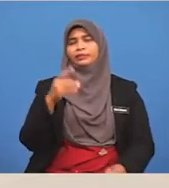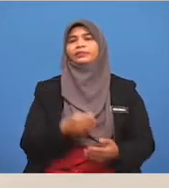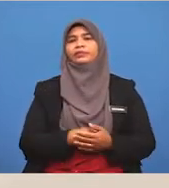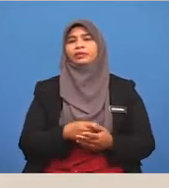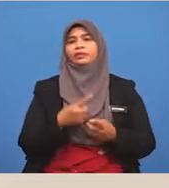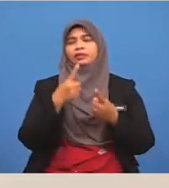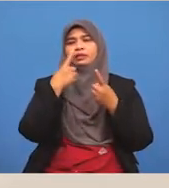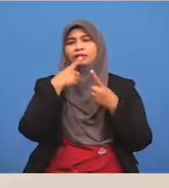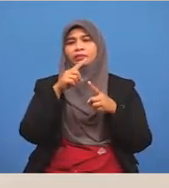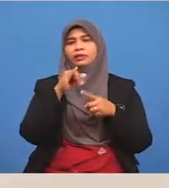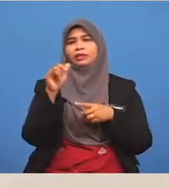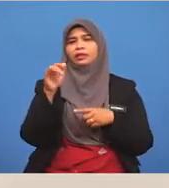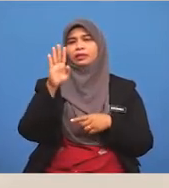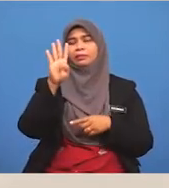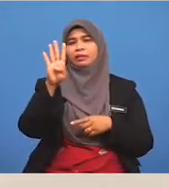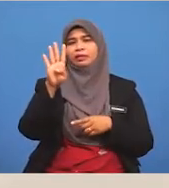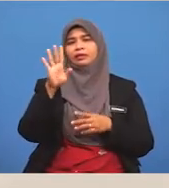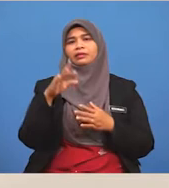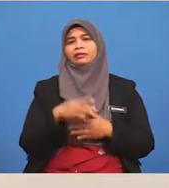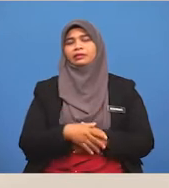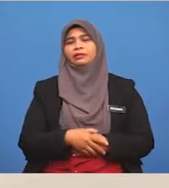Jawapannya ialah B.